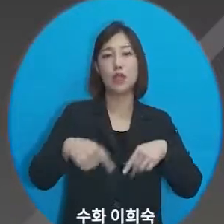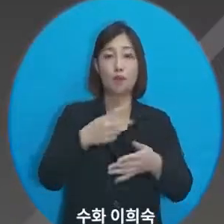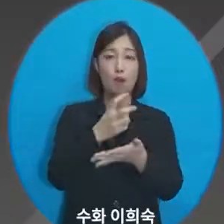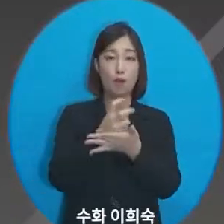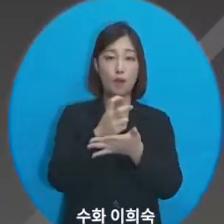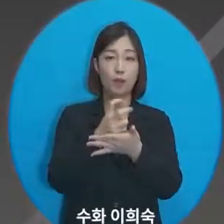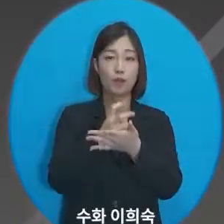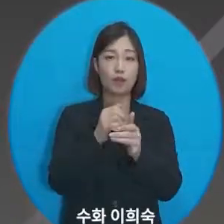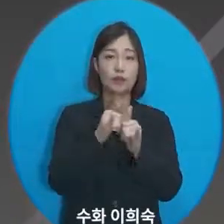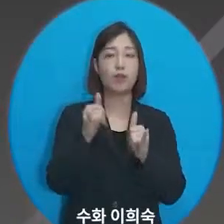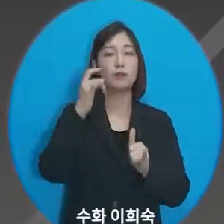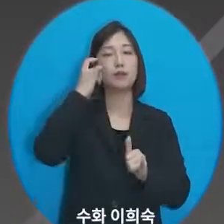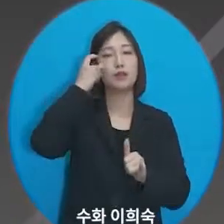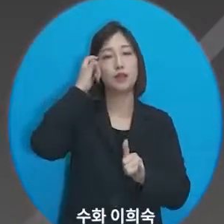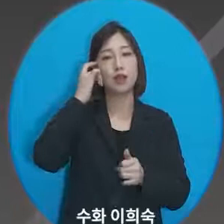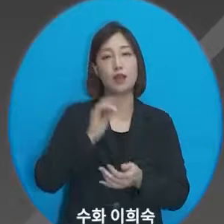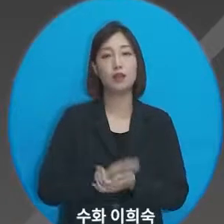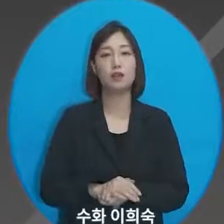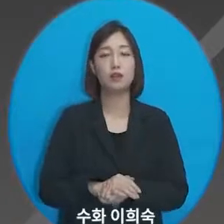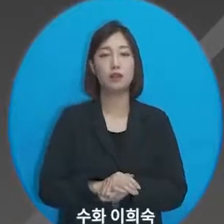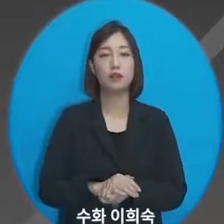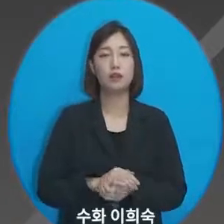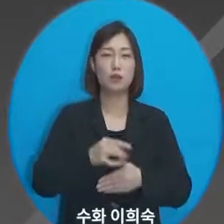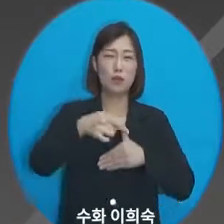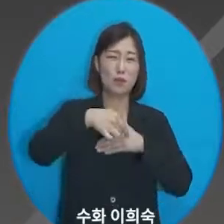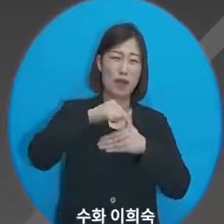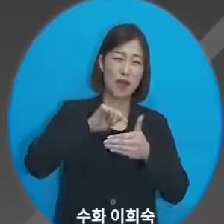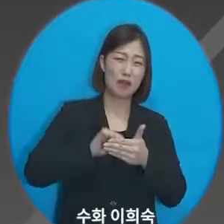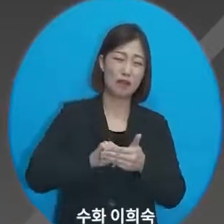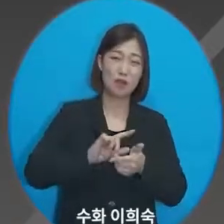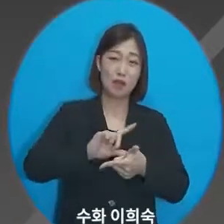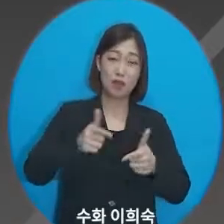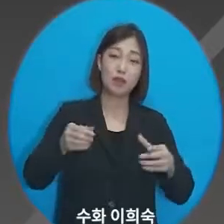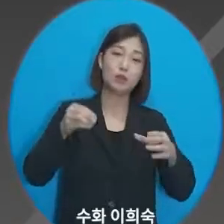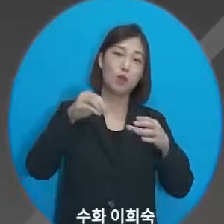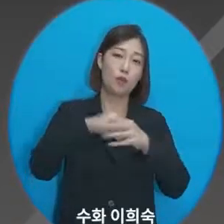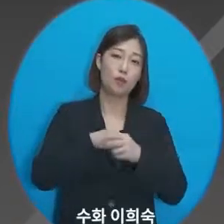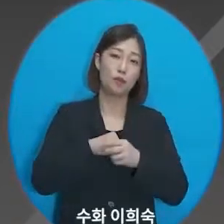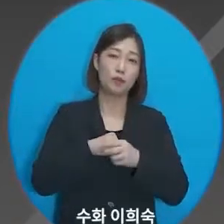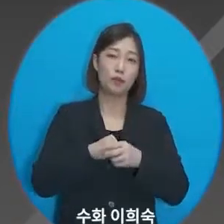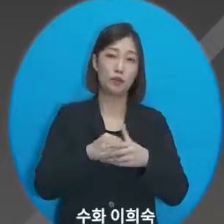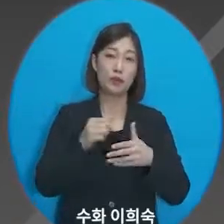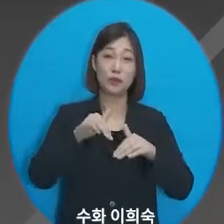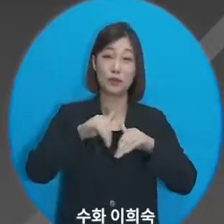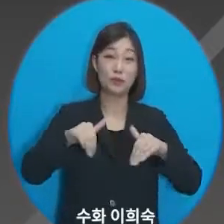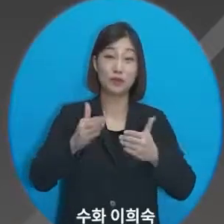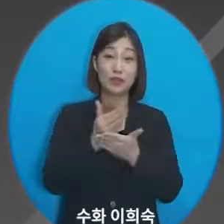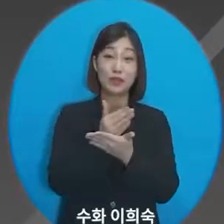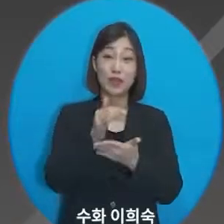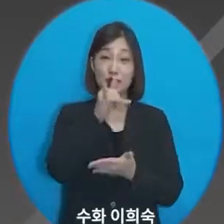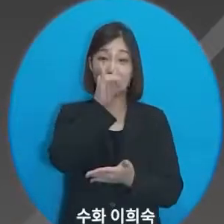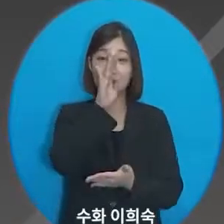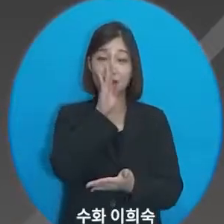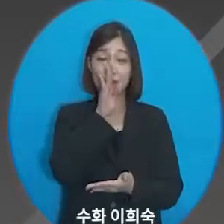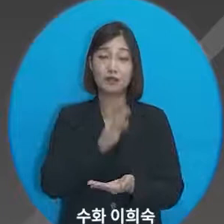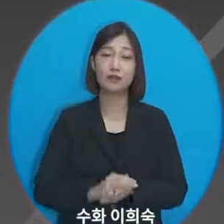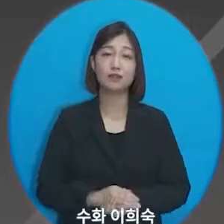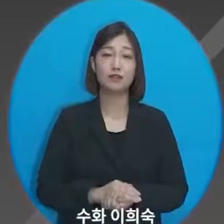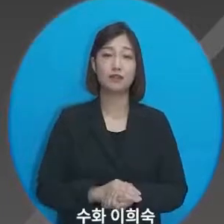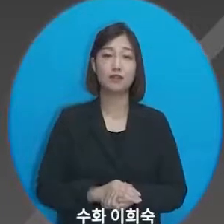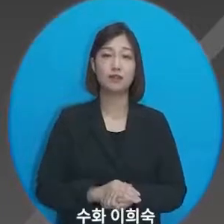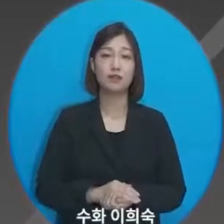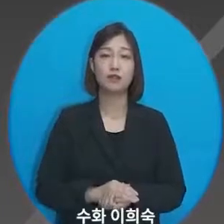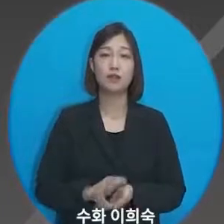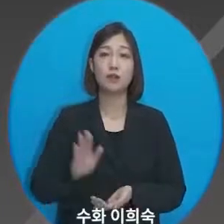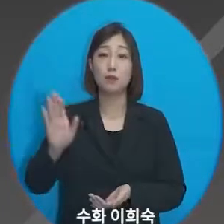사람들의 인식, 그다음에 공무원들의 마인드 이런 것들도 다 UD라고 하기 때문에 BF가 잘 되는